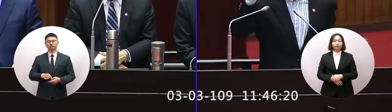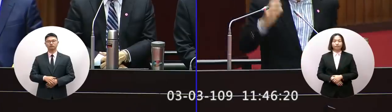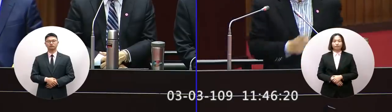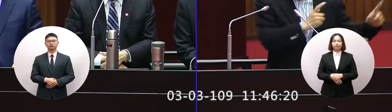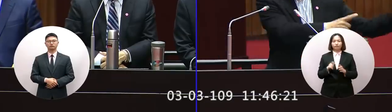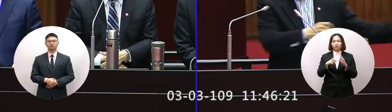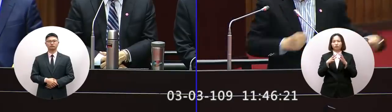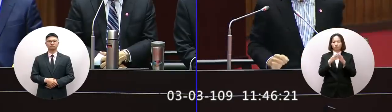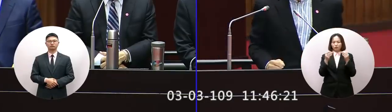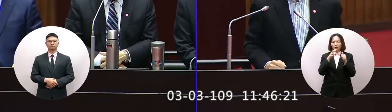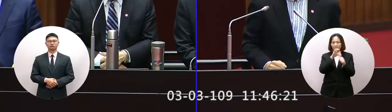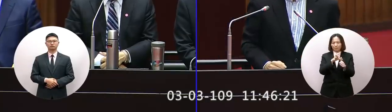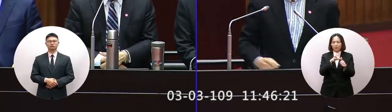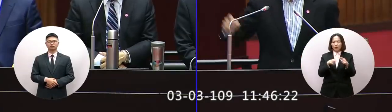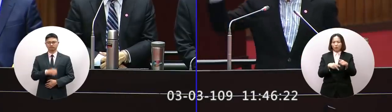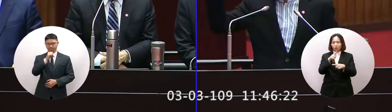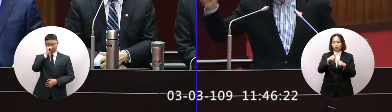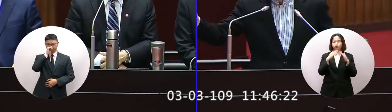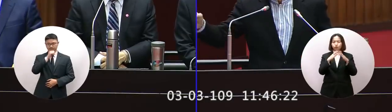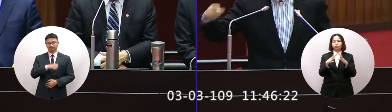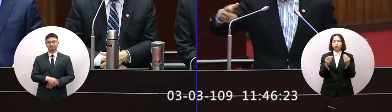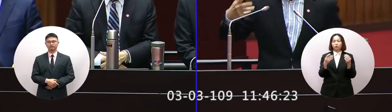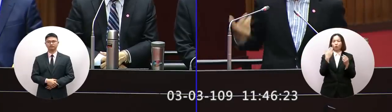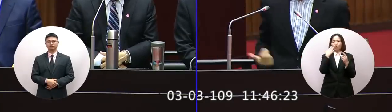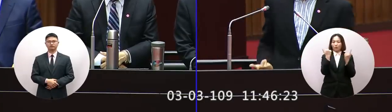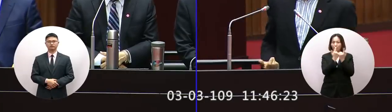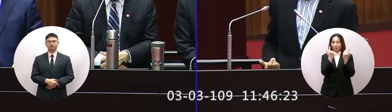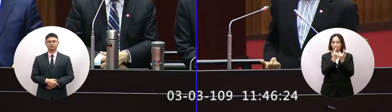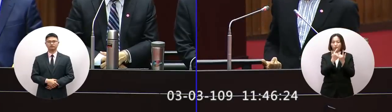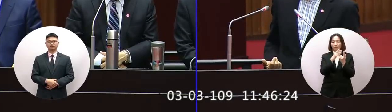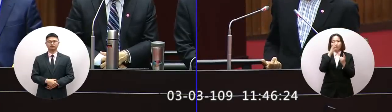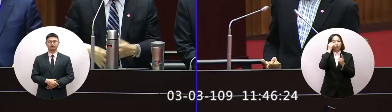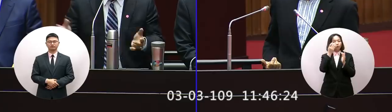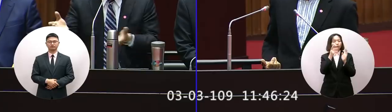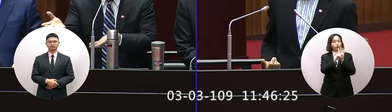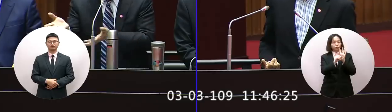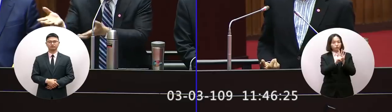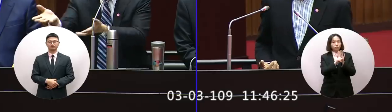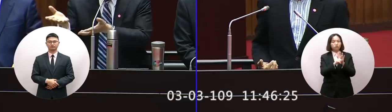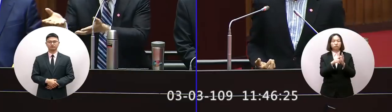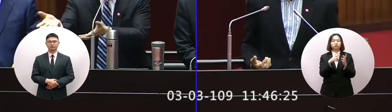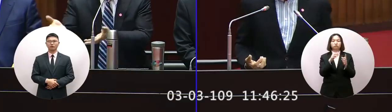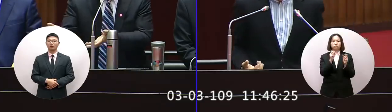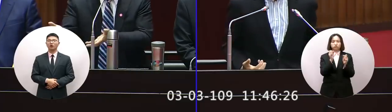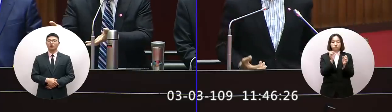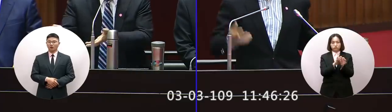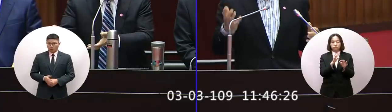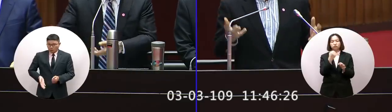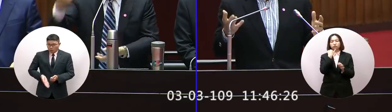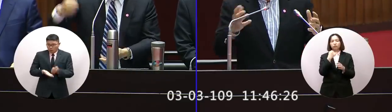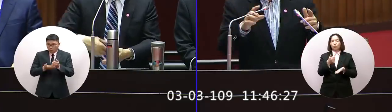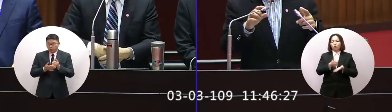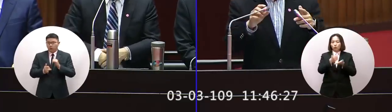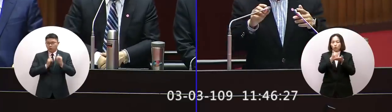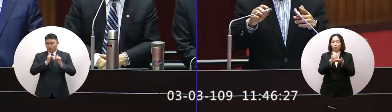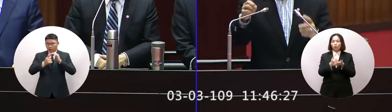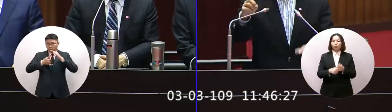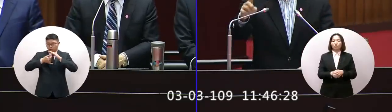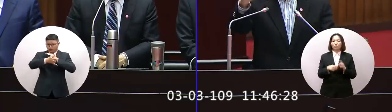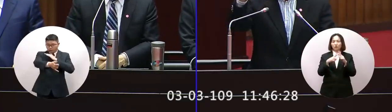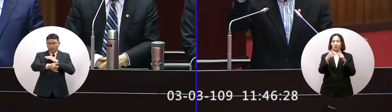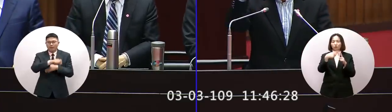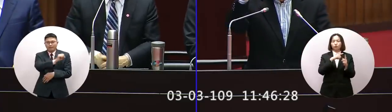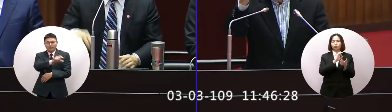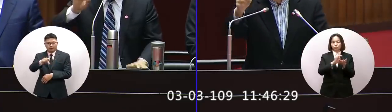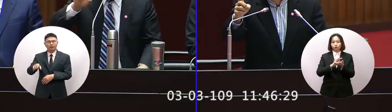所以不要去異地啦好台北你要看表演對不對可以勾勒出來消費對勾勒出來消費